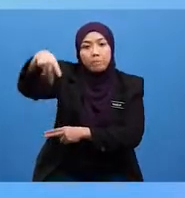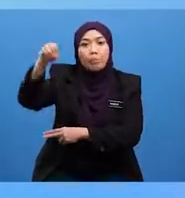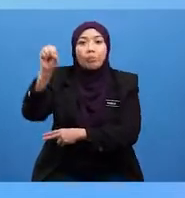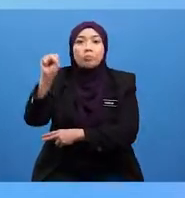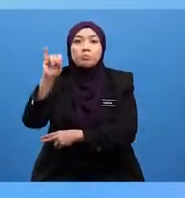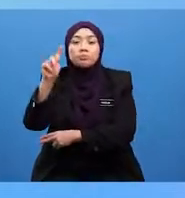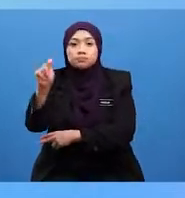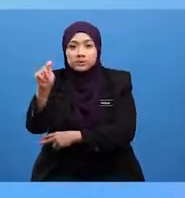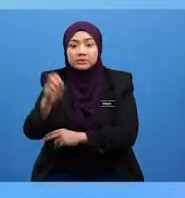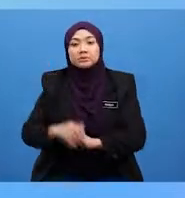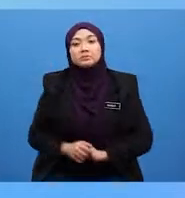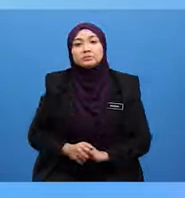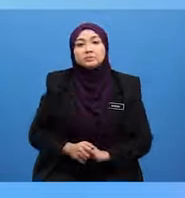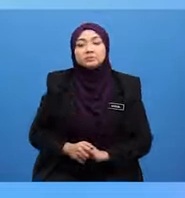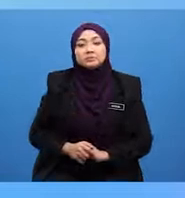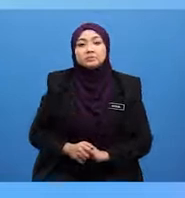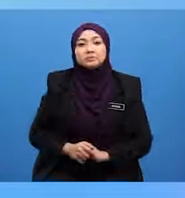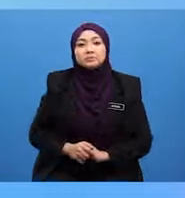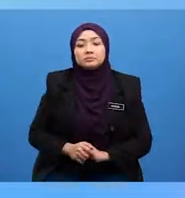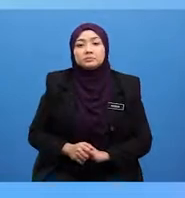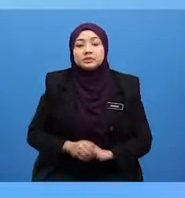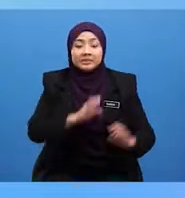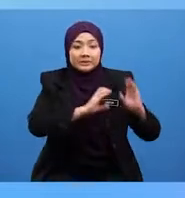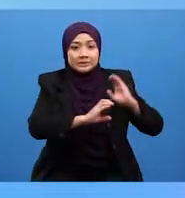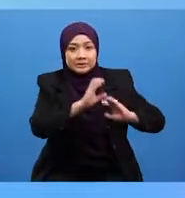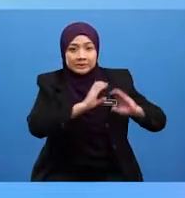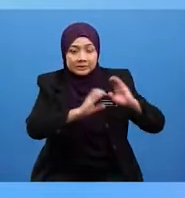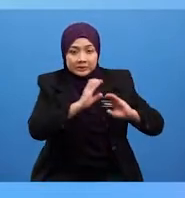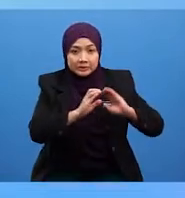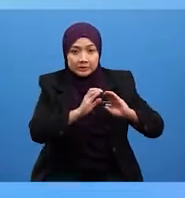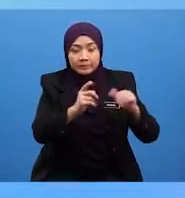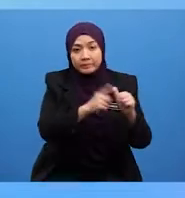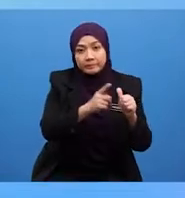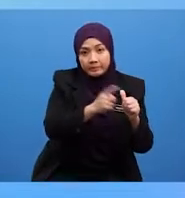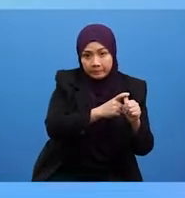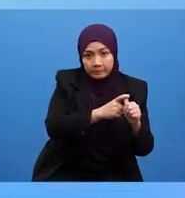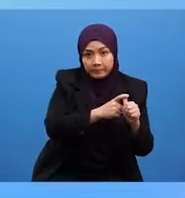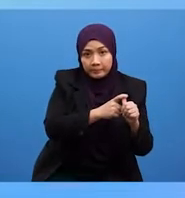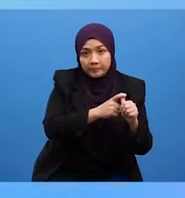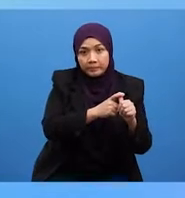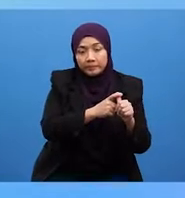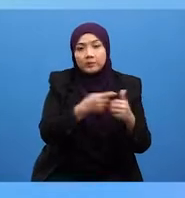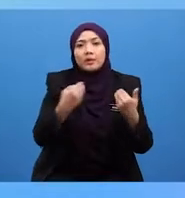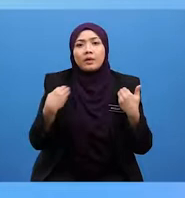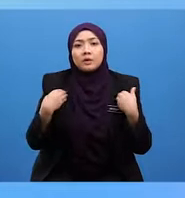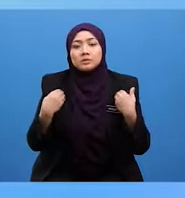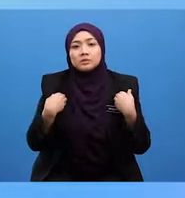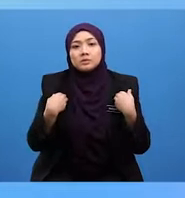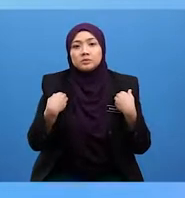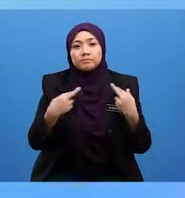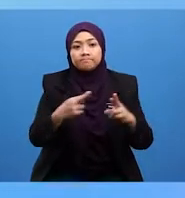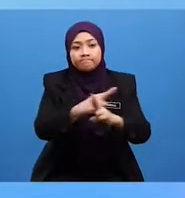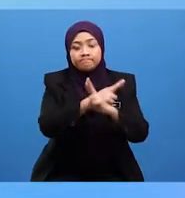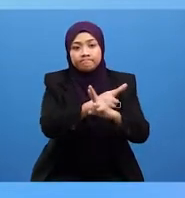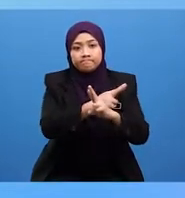ini, murid-murid? Ciri-ciri nanokomposit ialah mempunyai rintangan